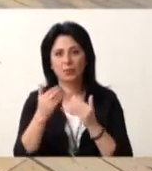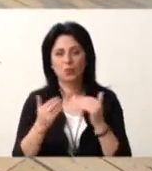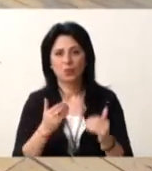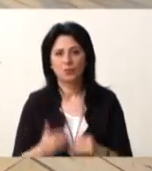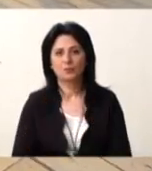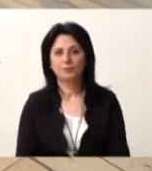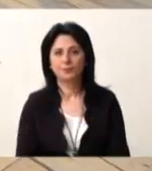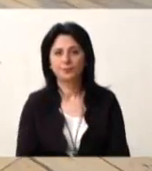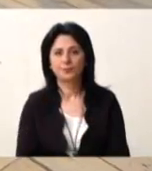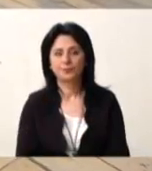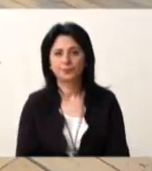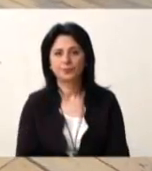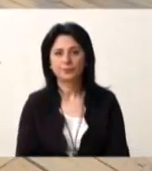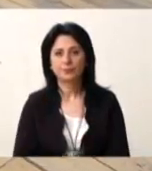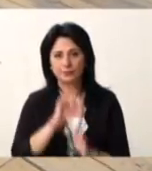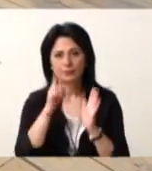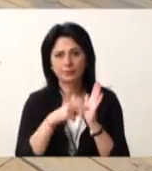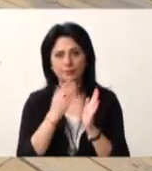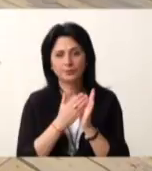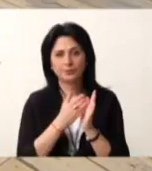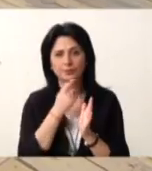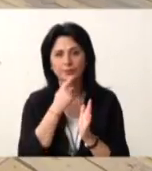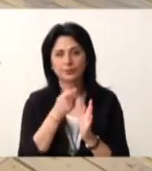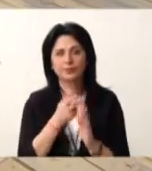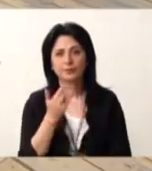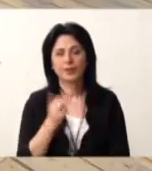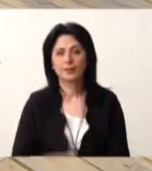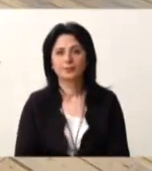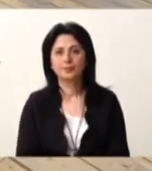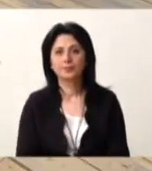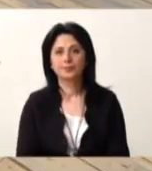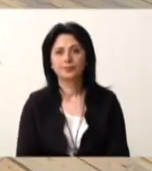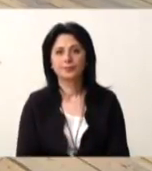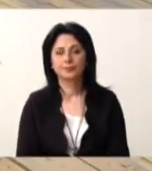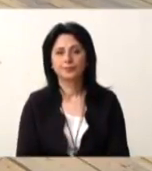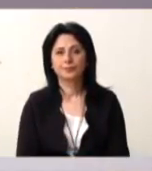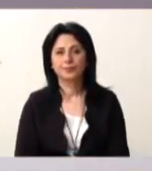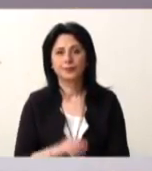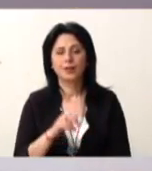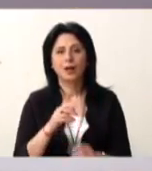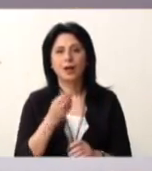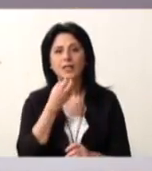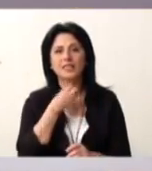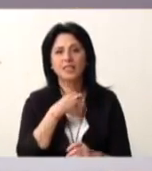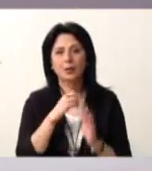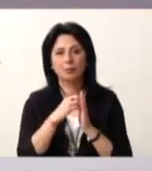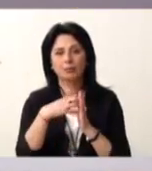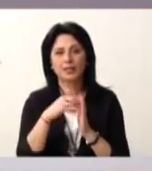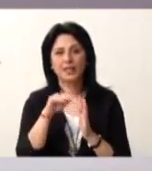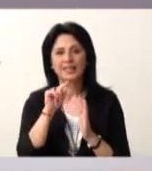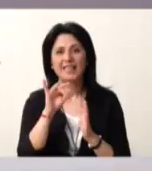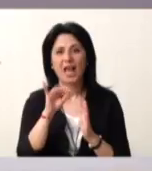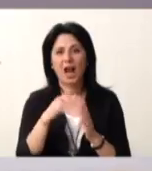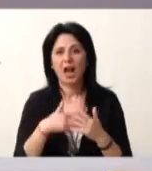დიახ. კითხვა გვაქვს ხო მაყურებლის? დიახ, ან საყლაპავის თეატრთან დაკავშირებით შეიძლება თუ არა